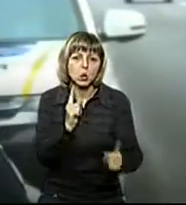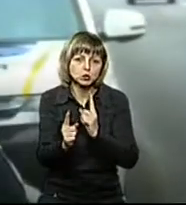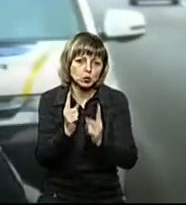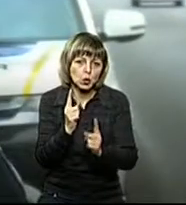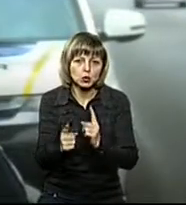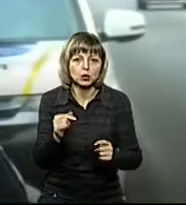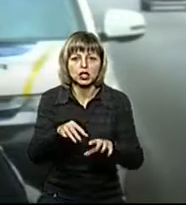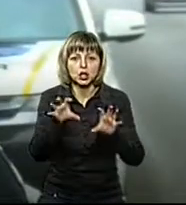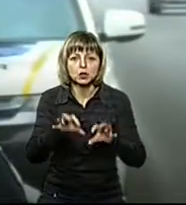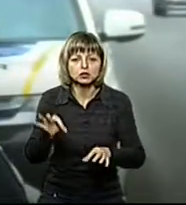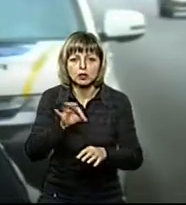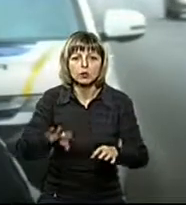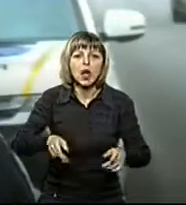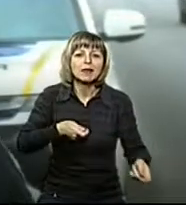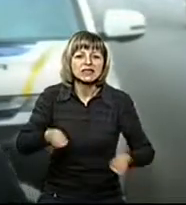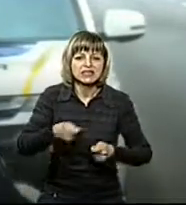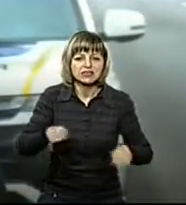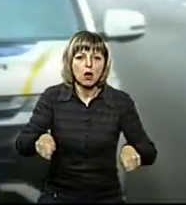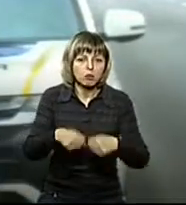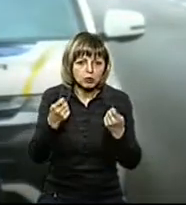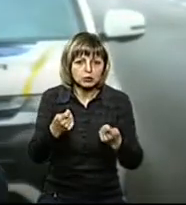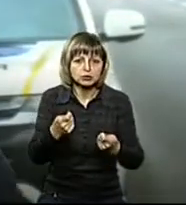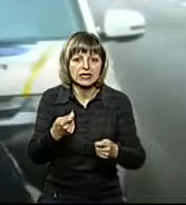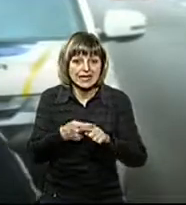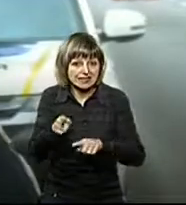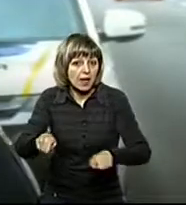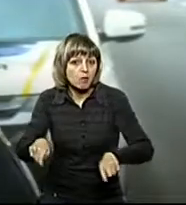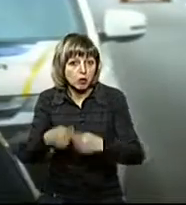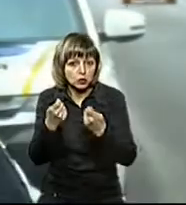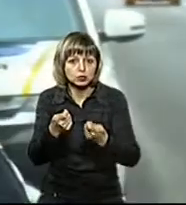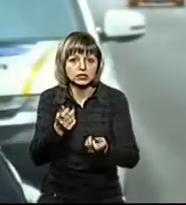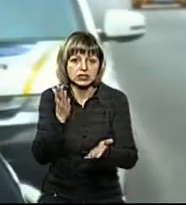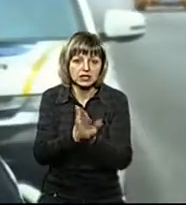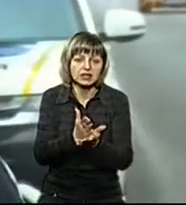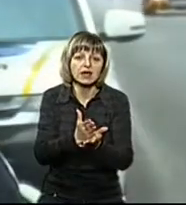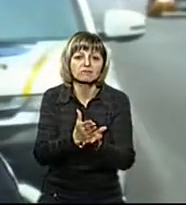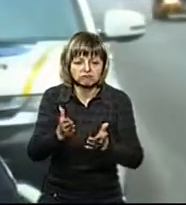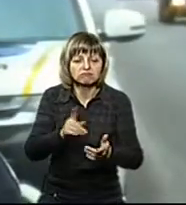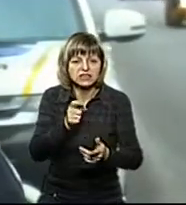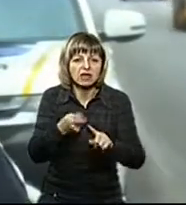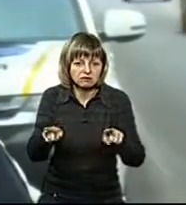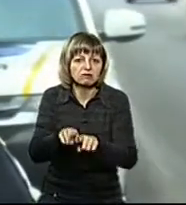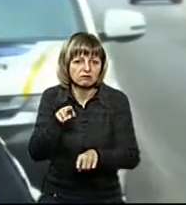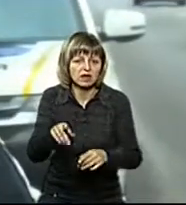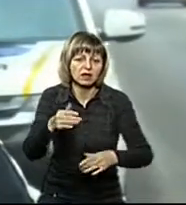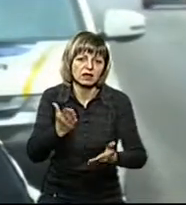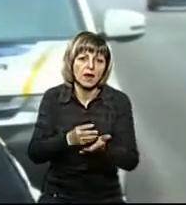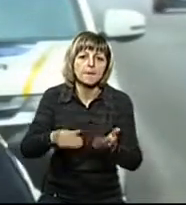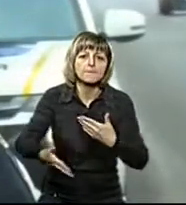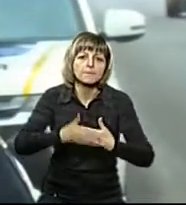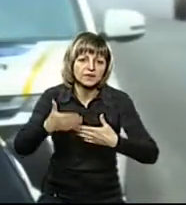Кодексу України про адміністративне правопорушення, за дане правопорушення передбачена відповідальність за порушення правил